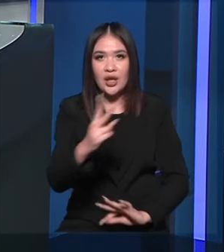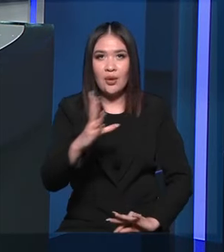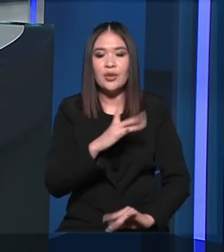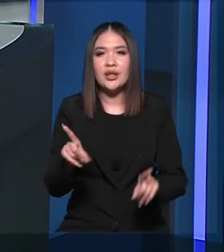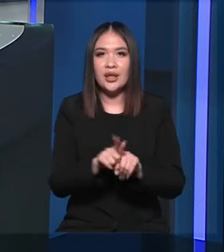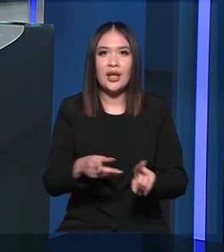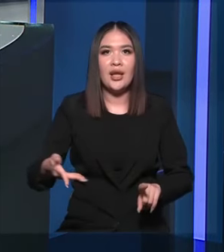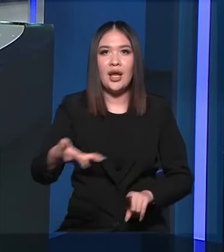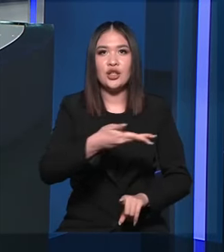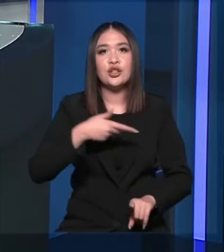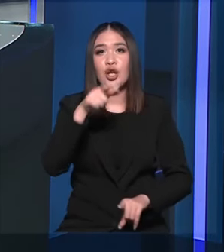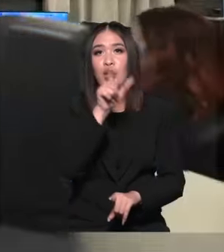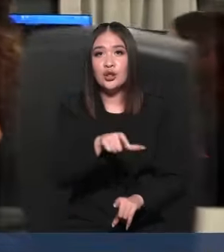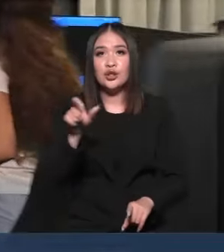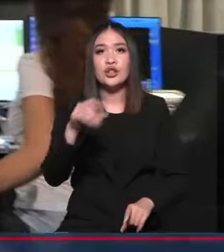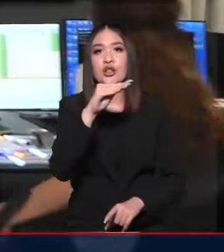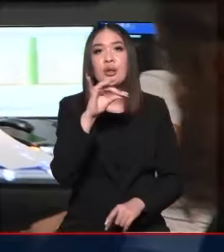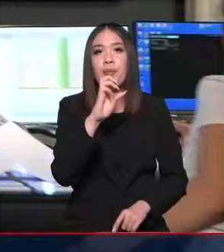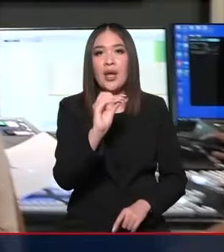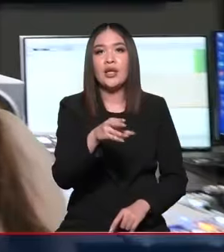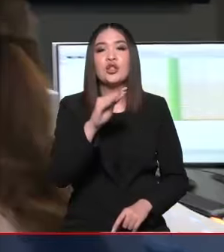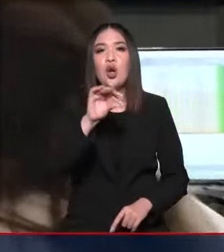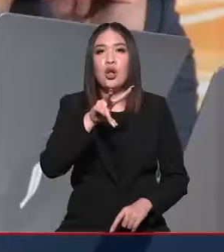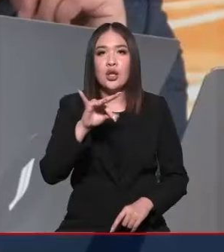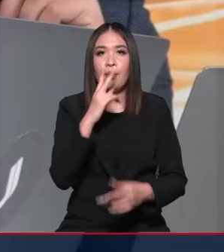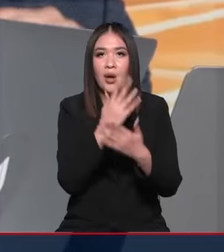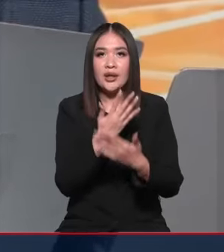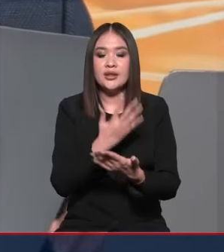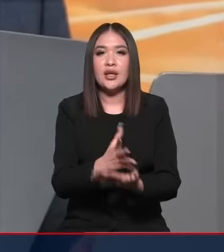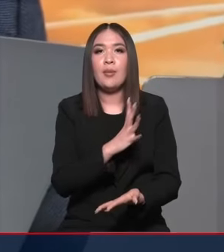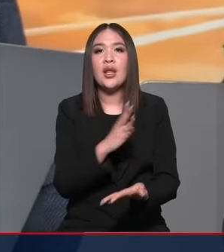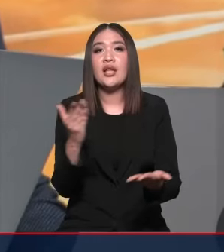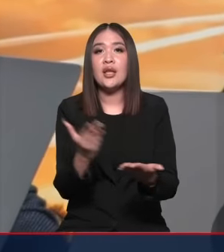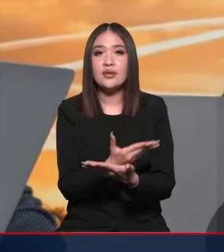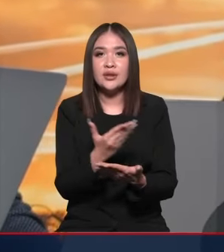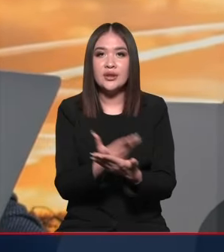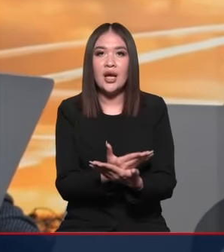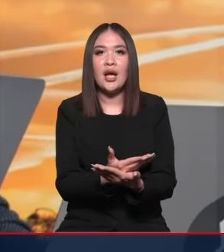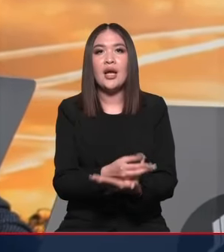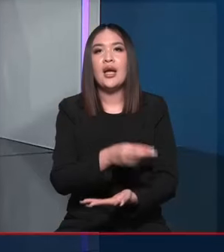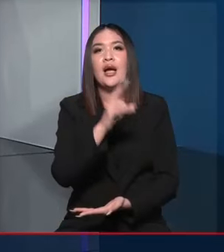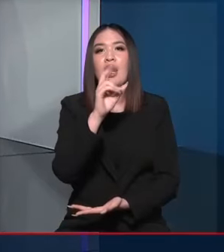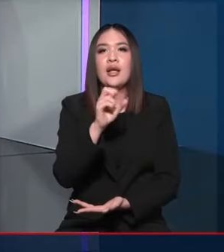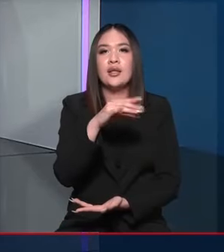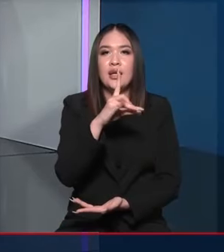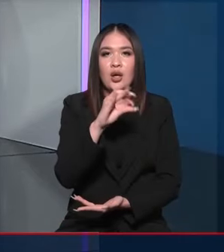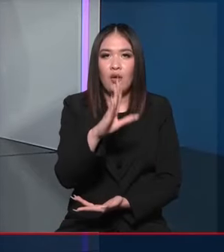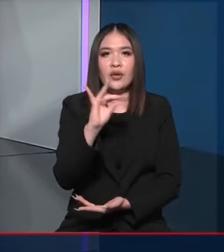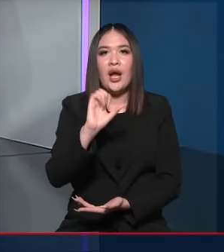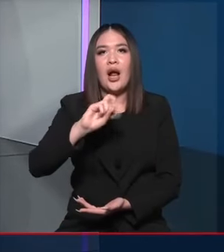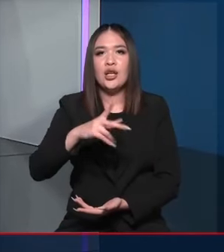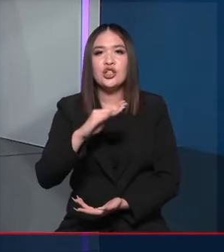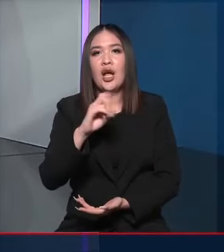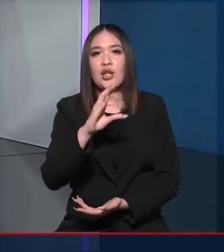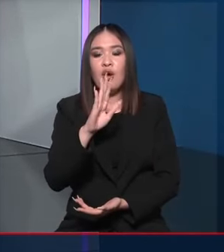нашего телеканала. Жібек Жылы организовал студийное шоу с именитыми гостями. Комментаторы Дидар Хадыров и Лилиана